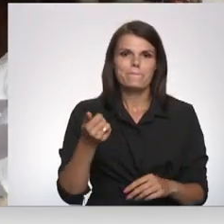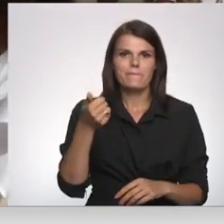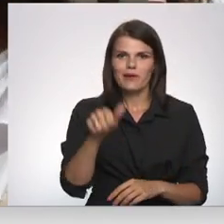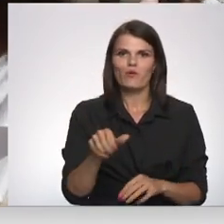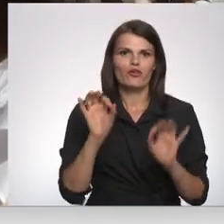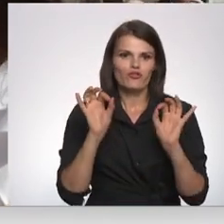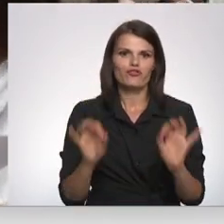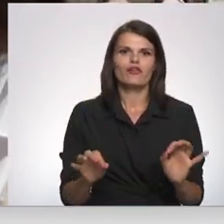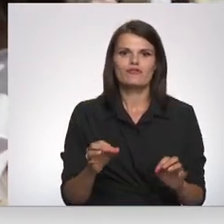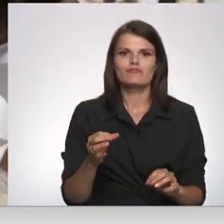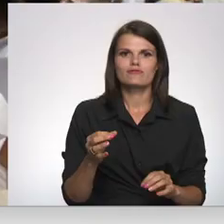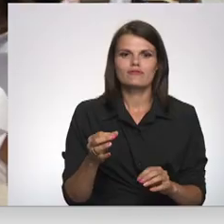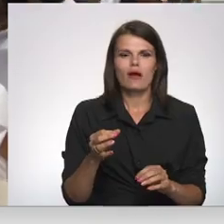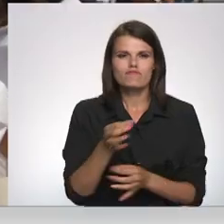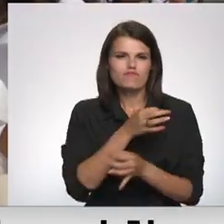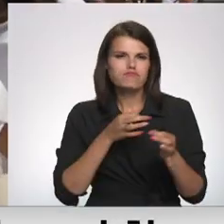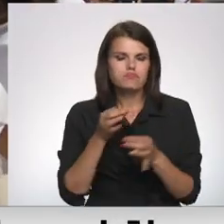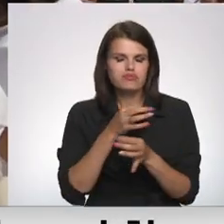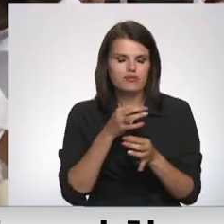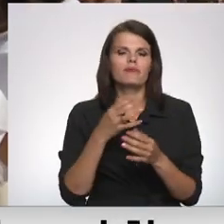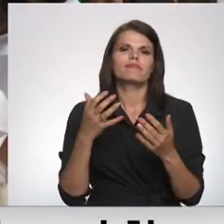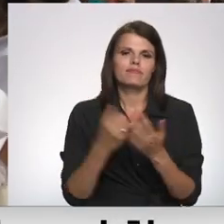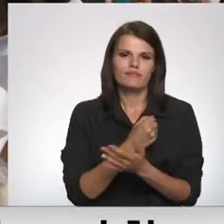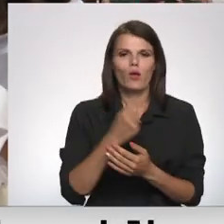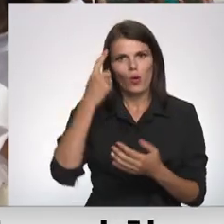tiešām 5 minūšu stīvā diskusijā saņem